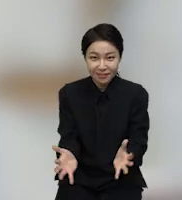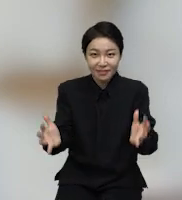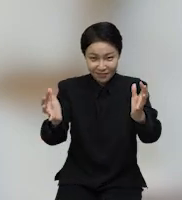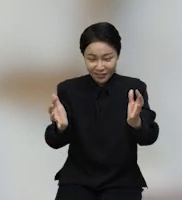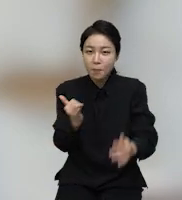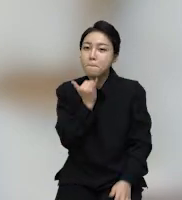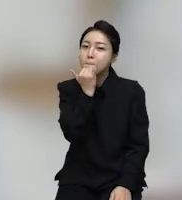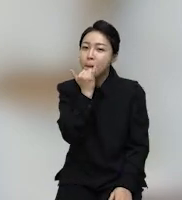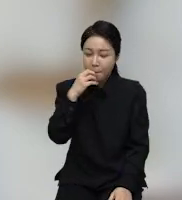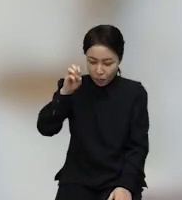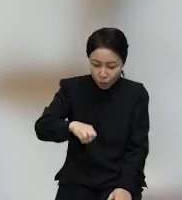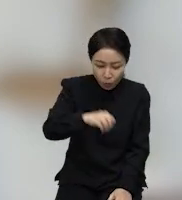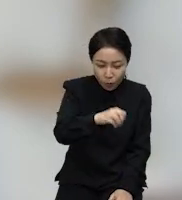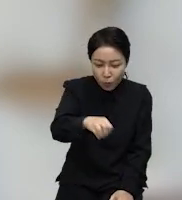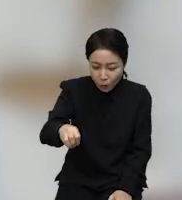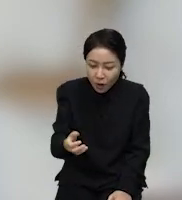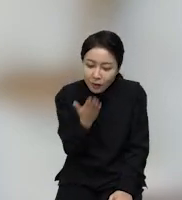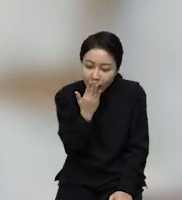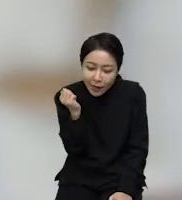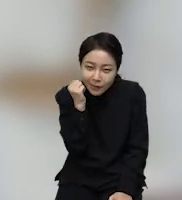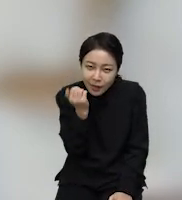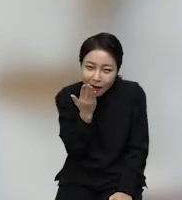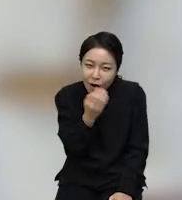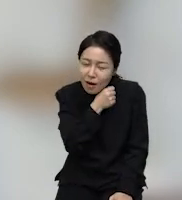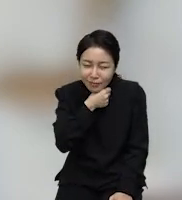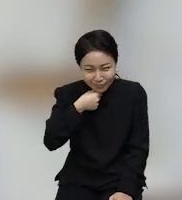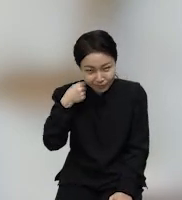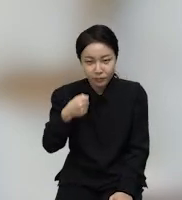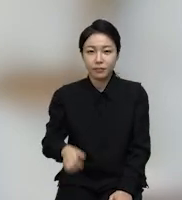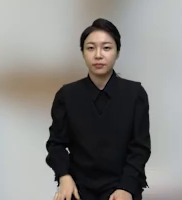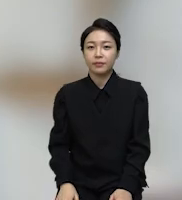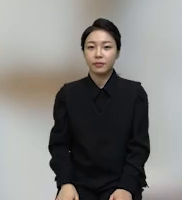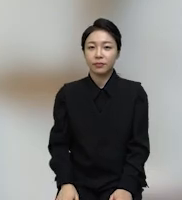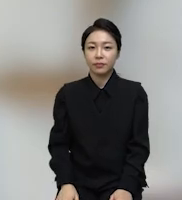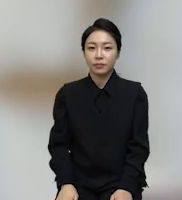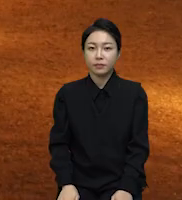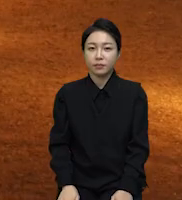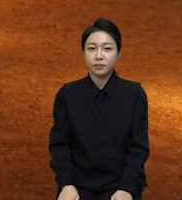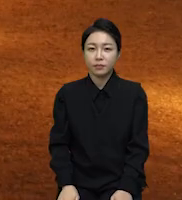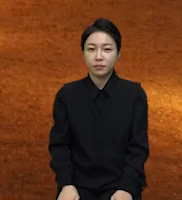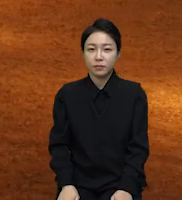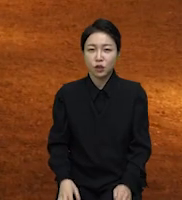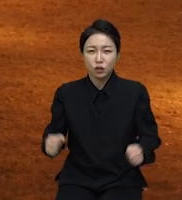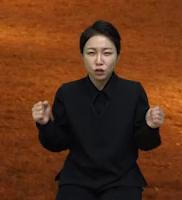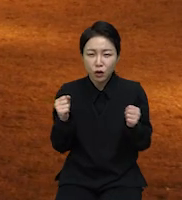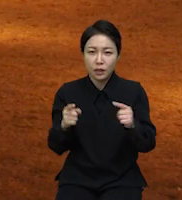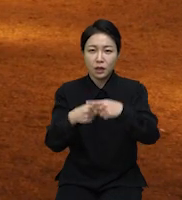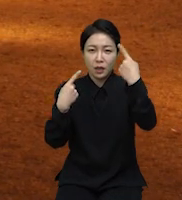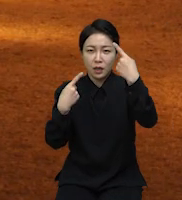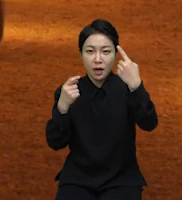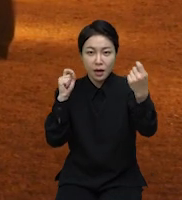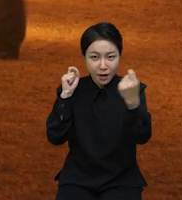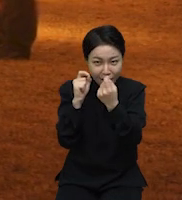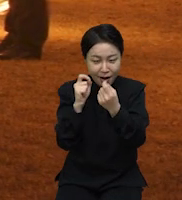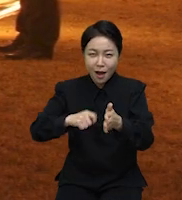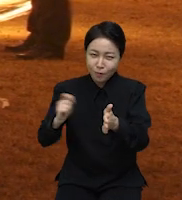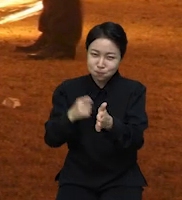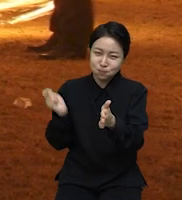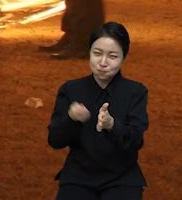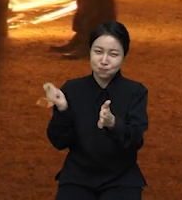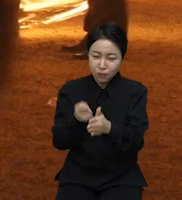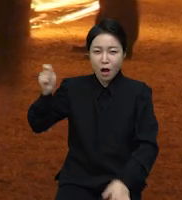하루에 구워놓은 군밤은 출출함을 달래는 훌륭한 간식이 되었습니다. 또한 겨울에는 새해를